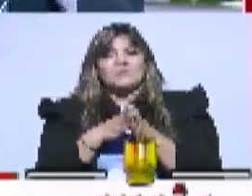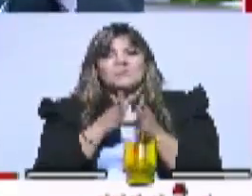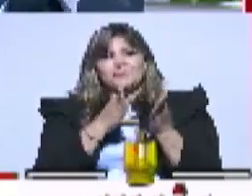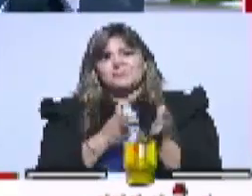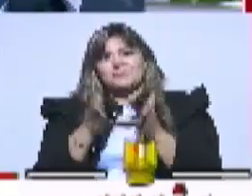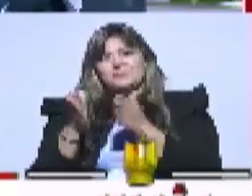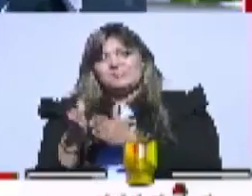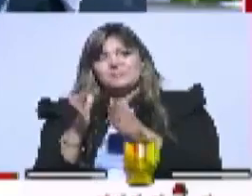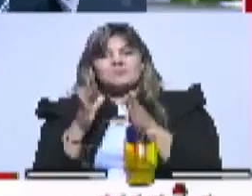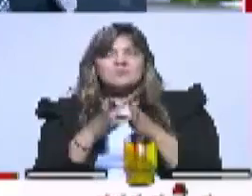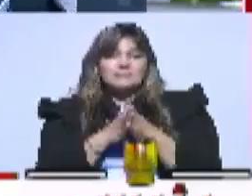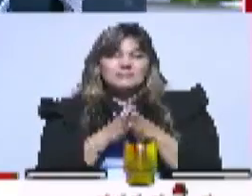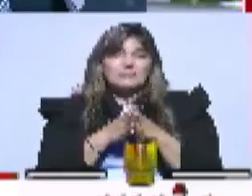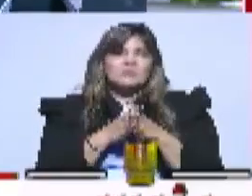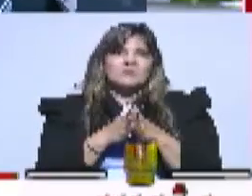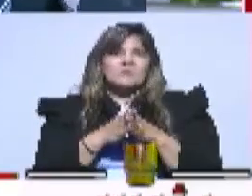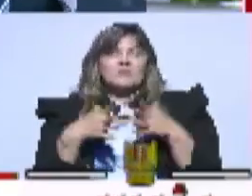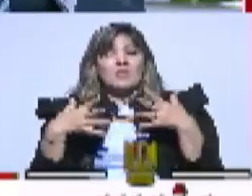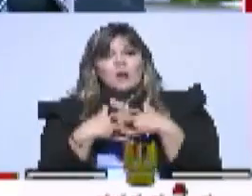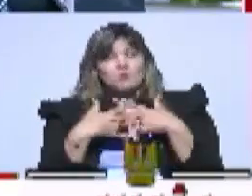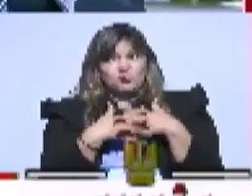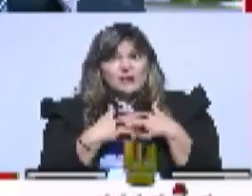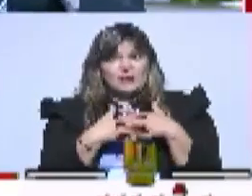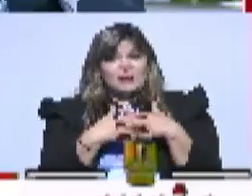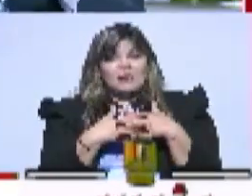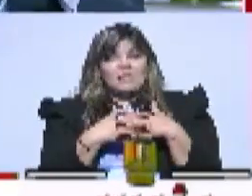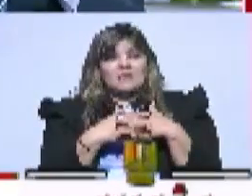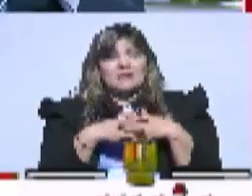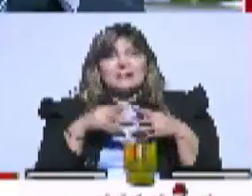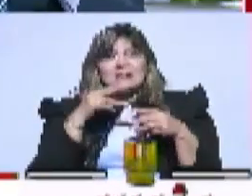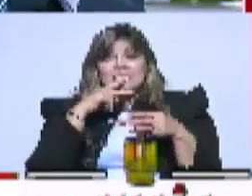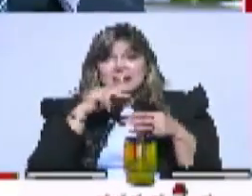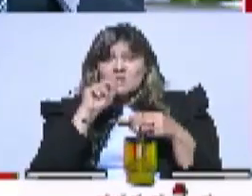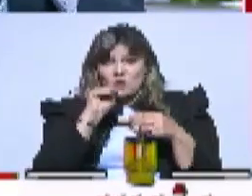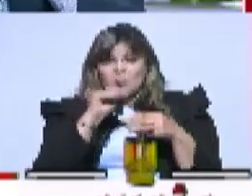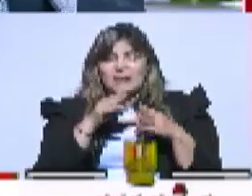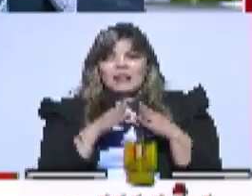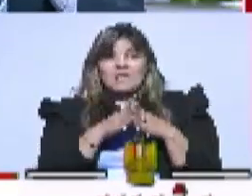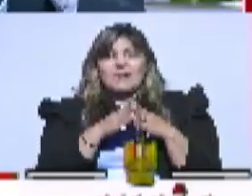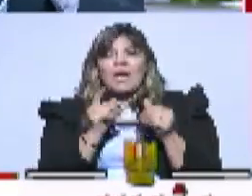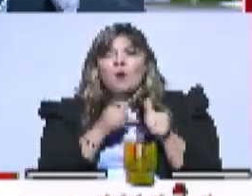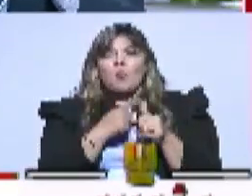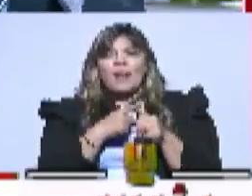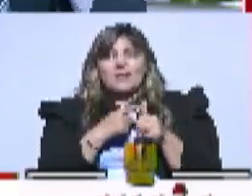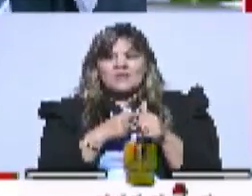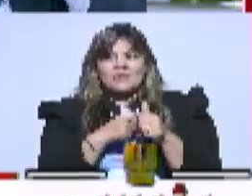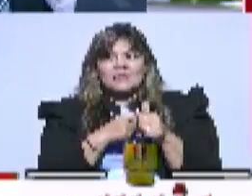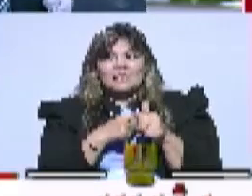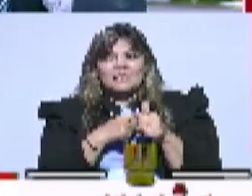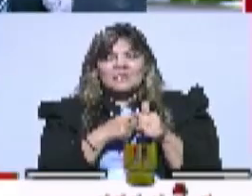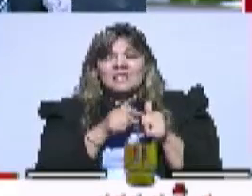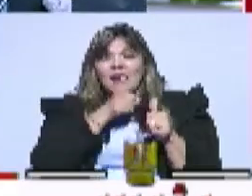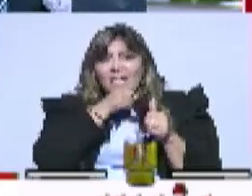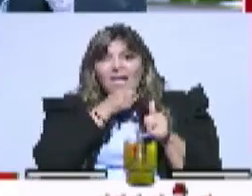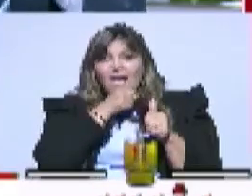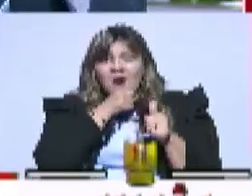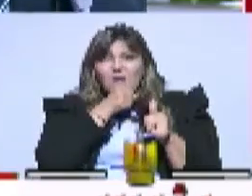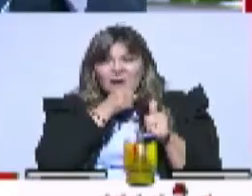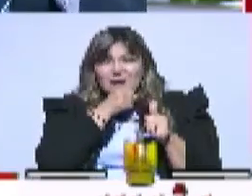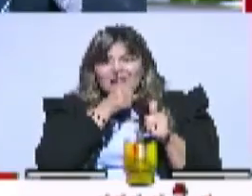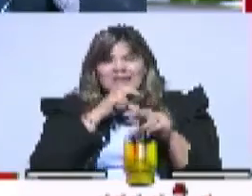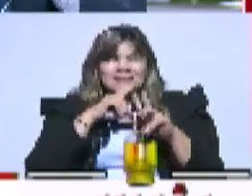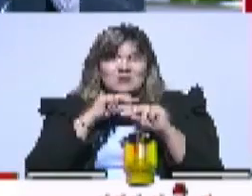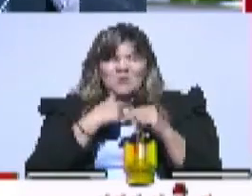بقى للمشاركة. المشاركة زي ما قلت لحضرتك، أولا العواجيز اللي زي